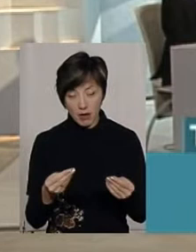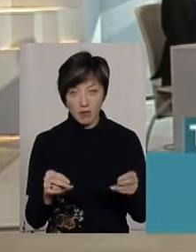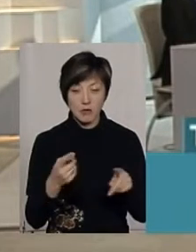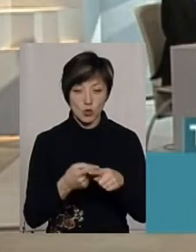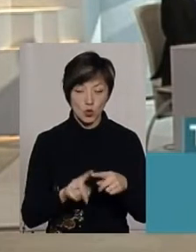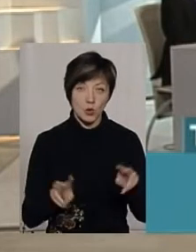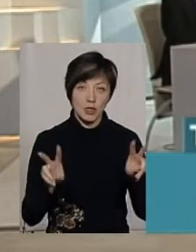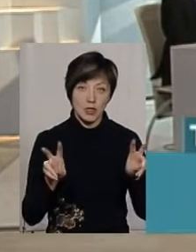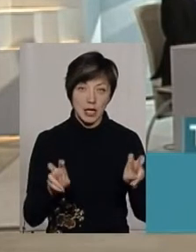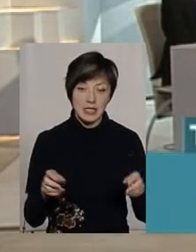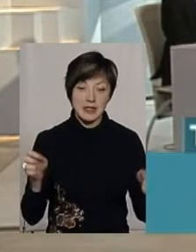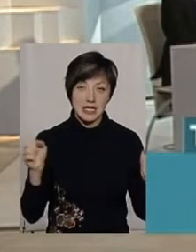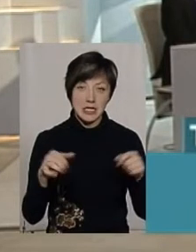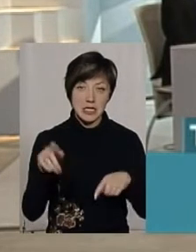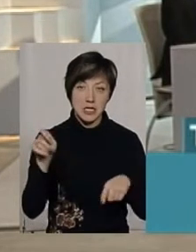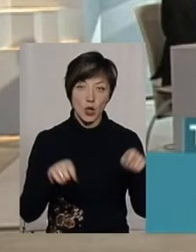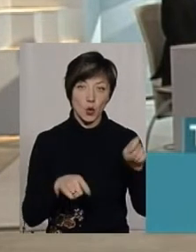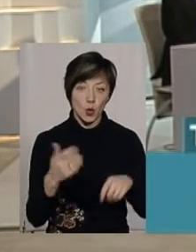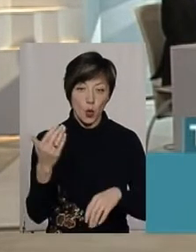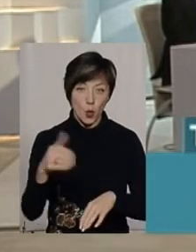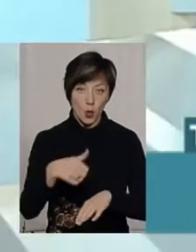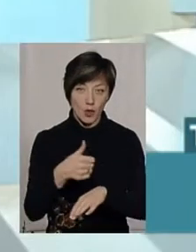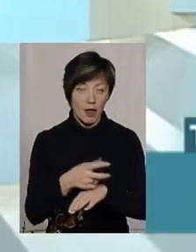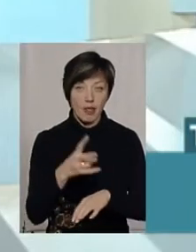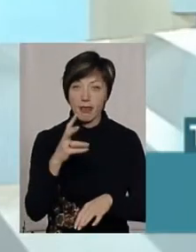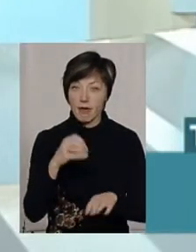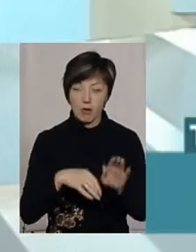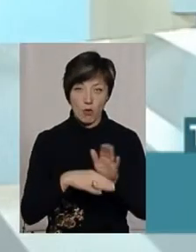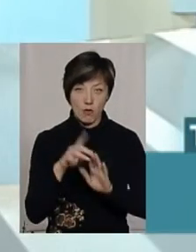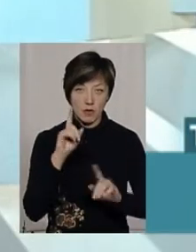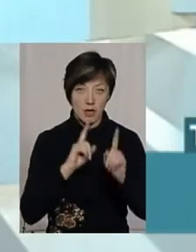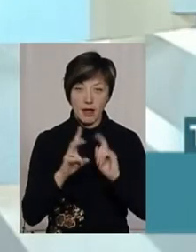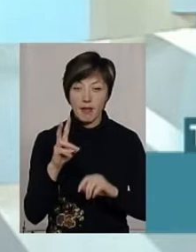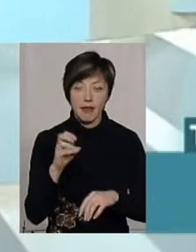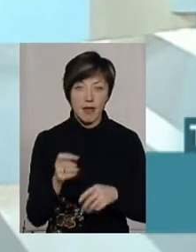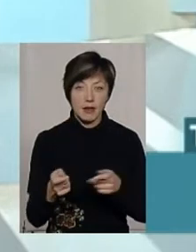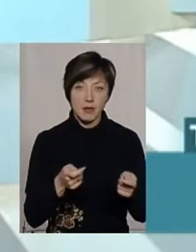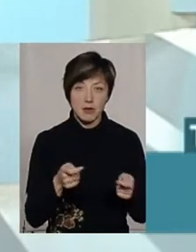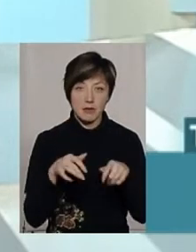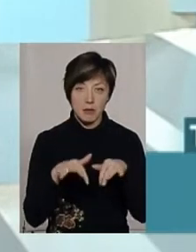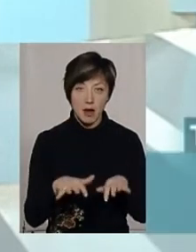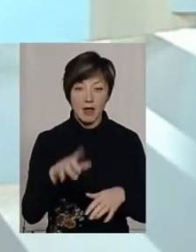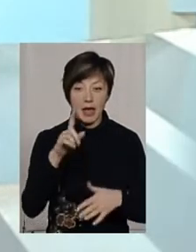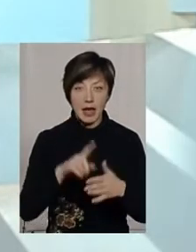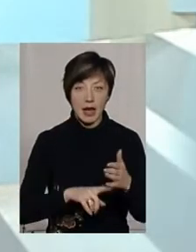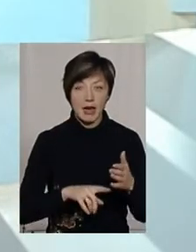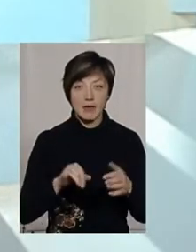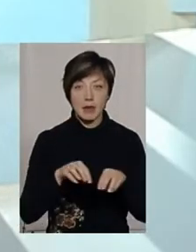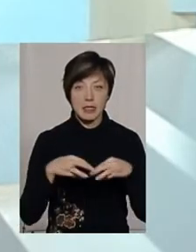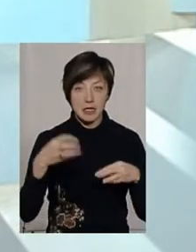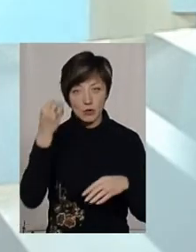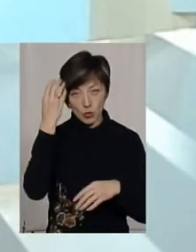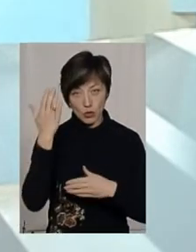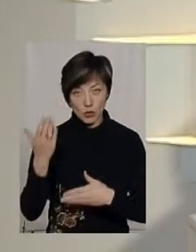назву цієї церкви синод цієї церкви. Не Верховна Рада, не департамент в справах релігії, який є в